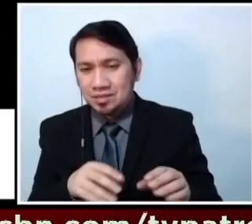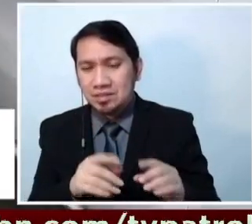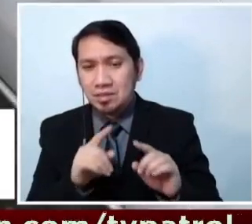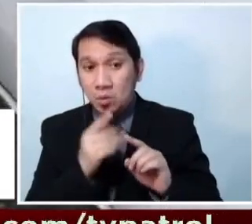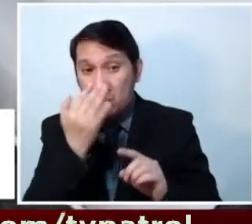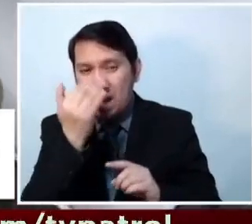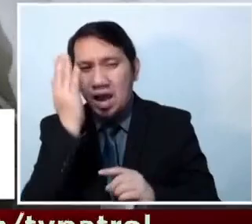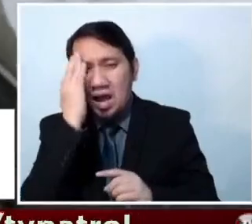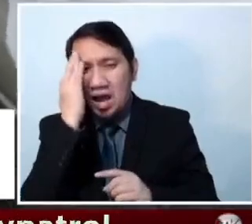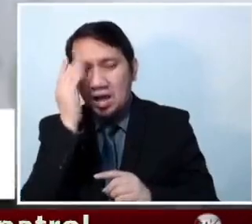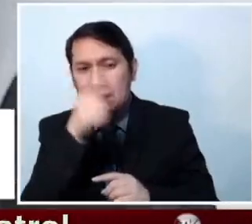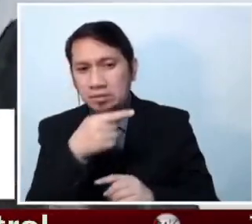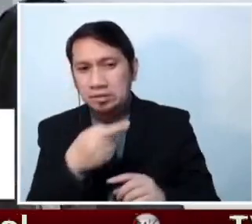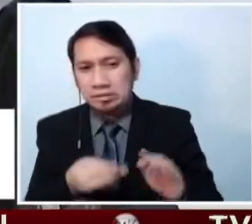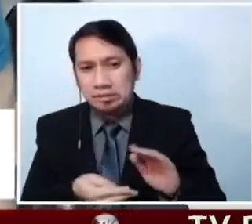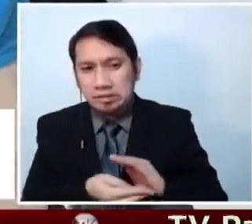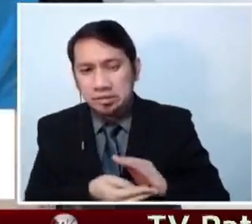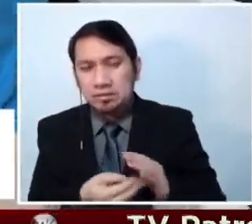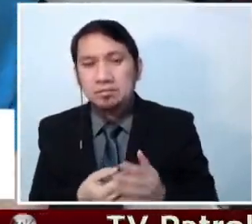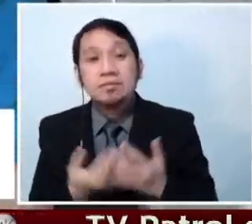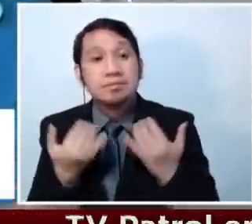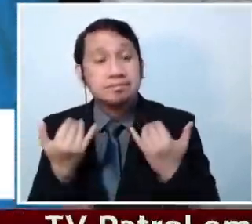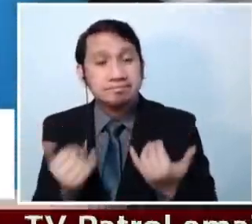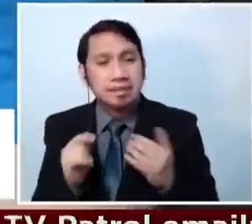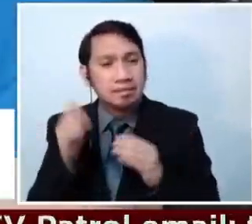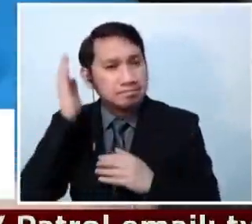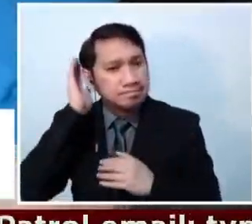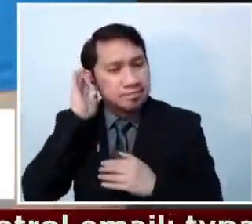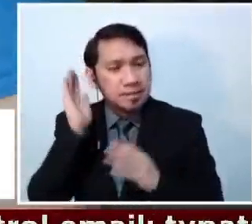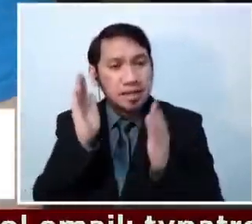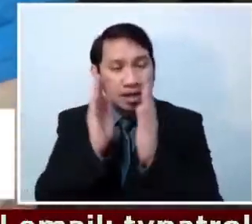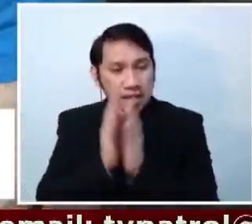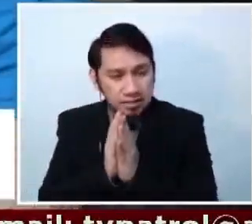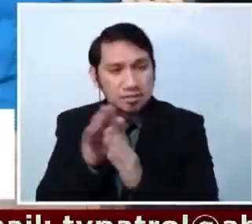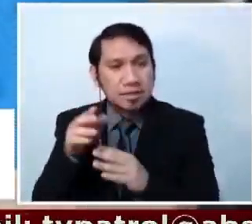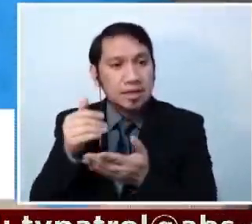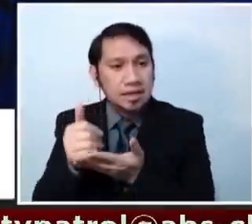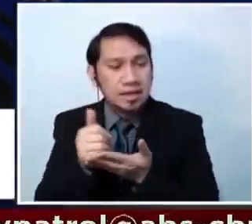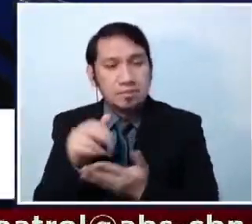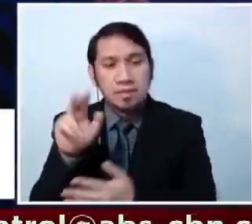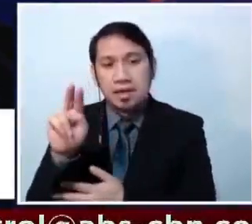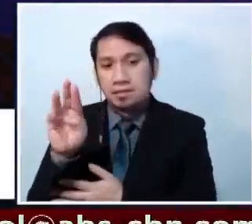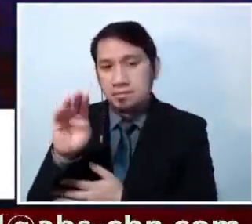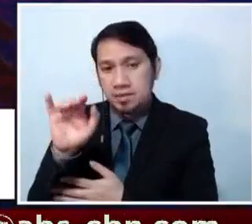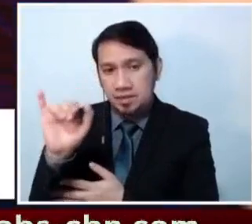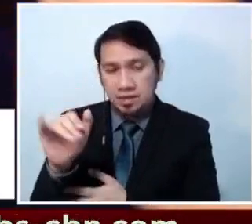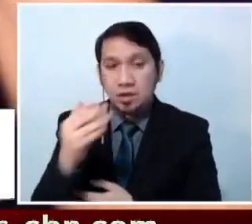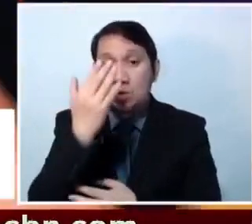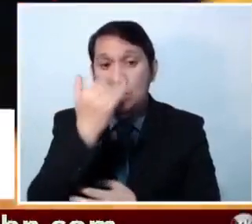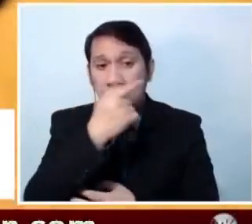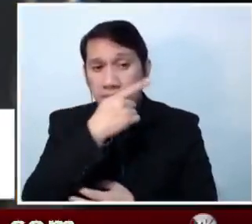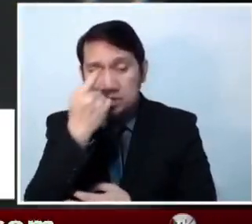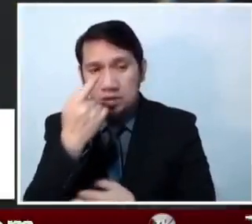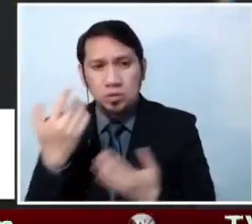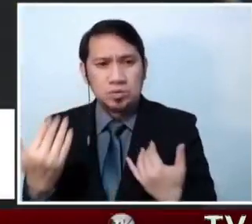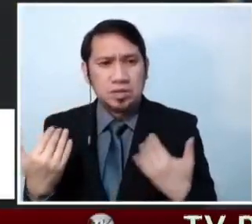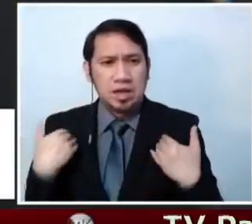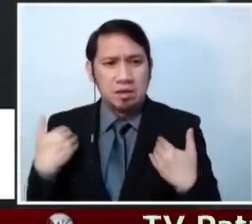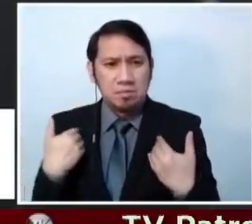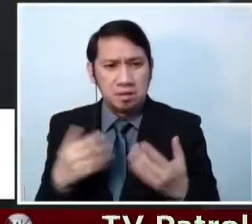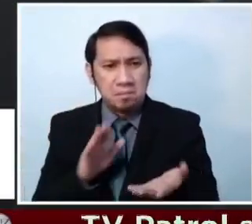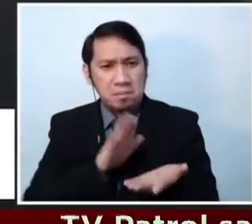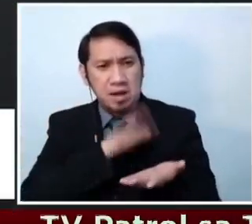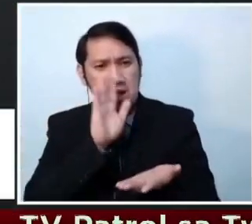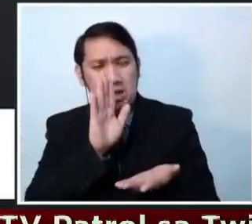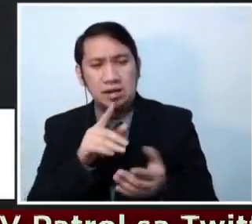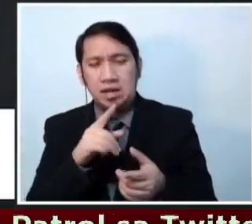manghihingi. Napilitan na silang humingi ng tulong sa mga opisyal ng Bureau of Customs at NBI dahil lumaki na ang multa nila at pinipilit